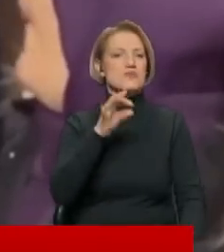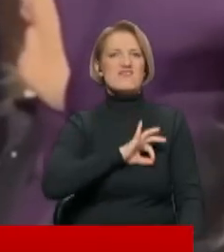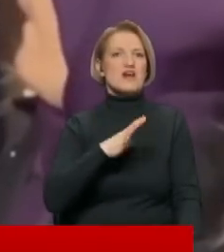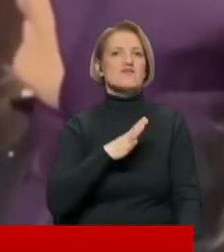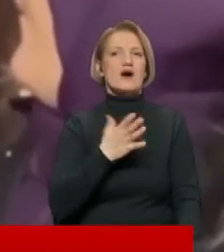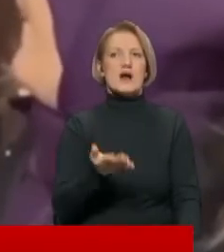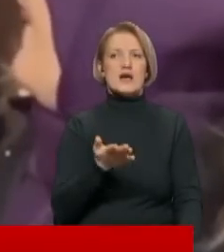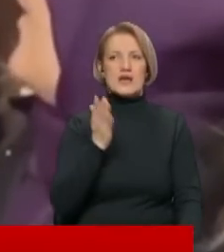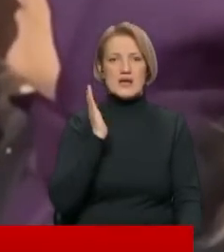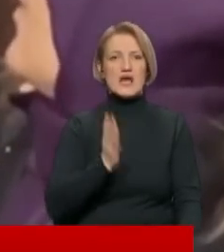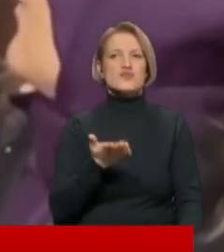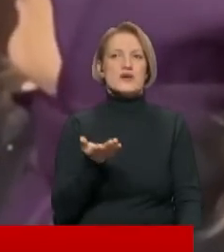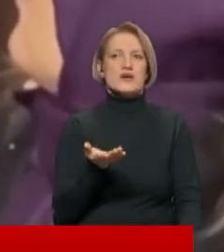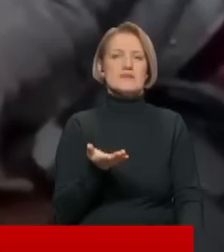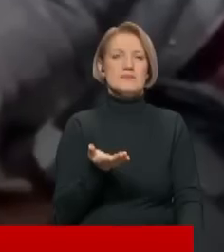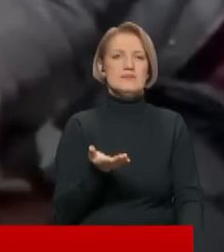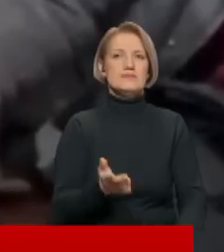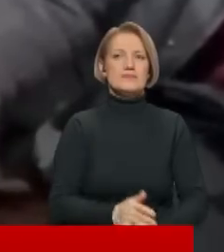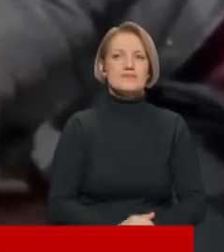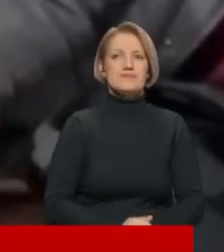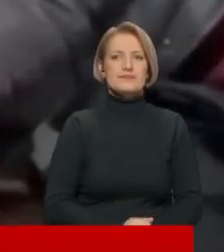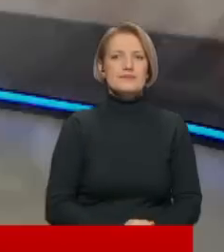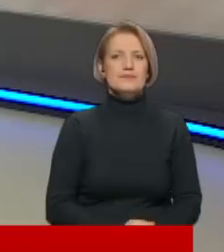olmasaymışlar diyecek şeye geldim